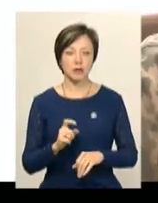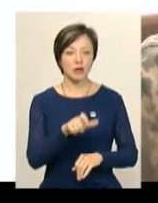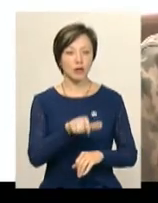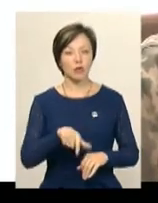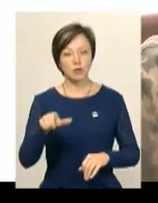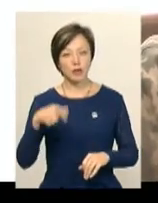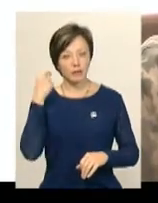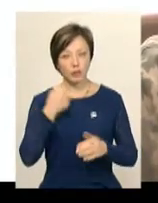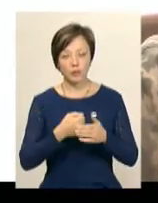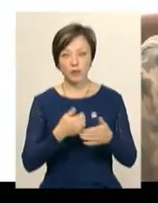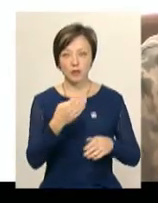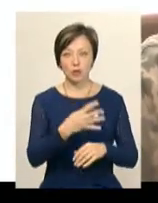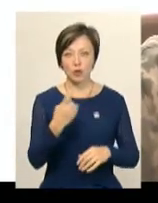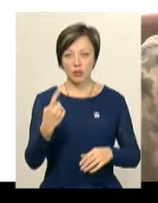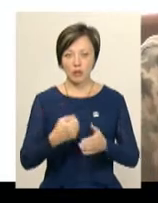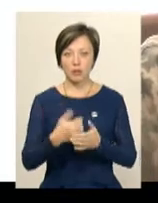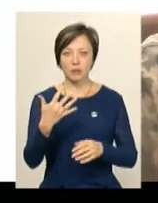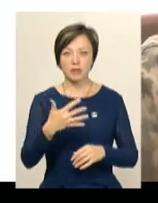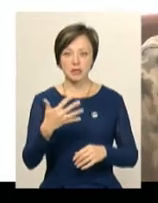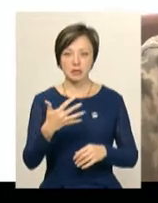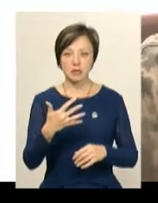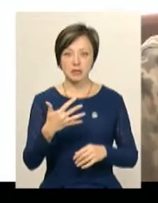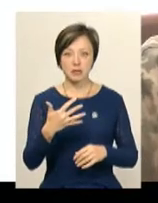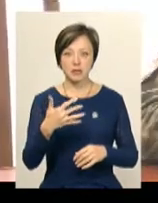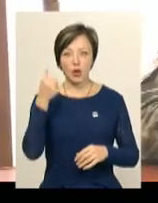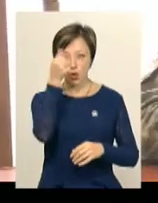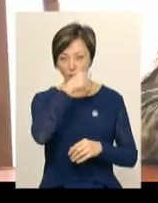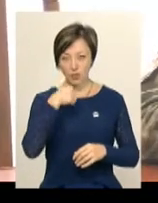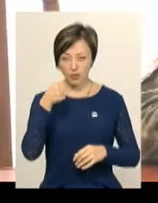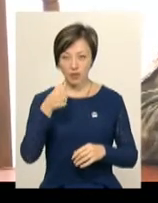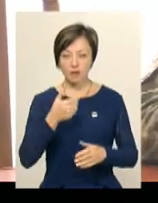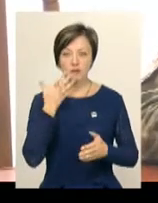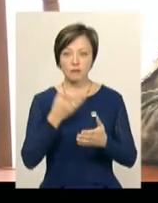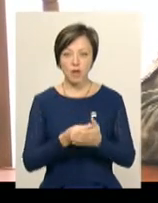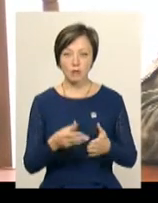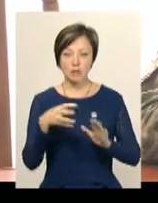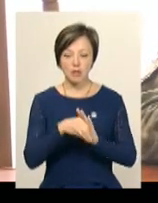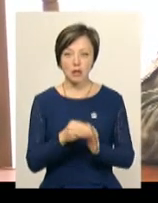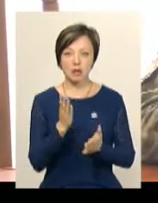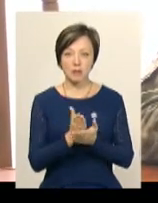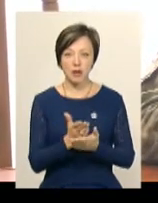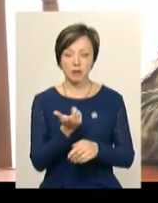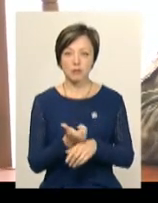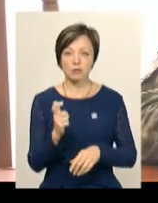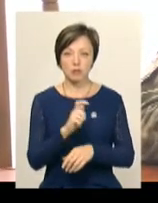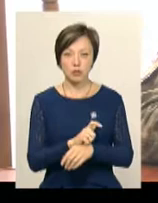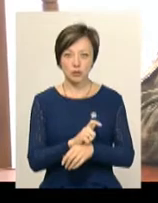людей віком від 41 до 50 років. В своєму складі має